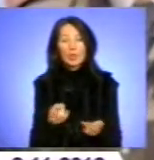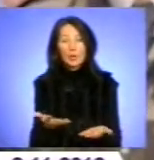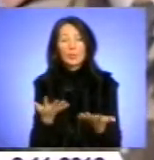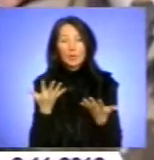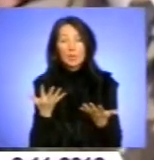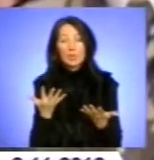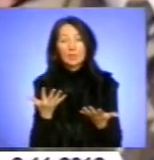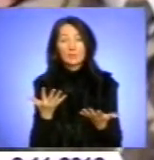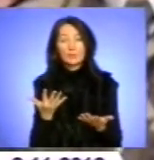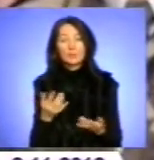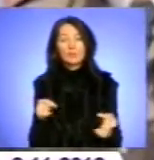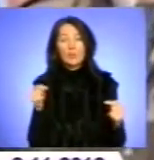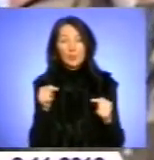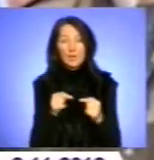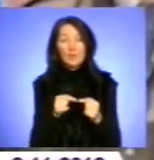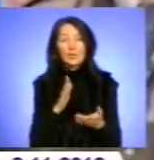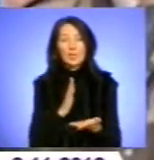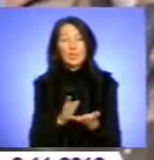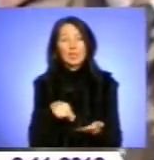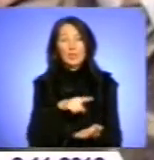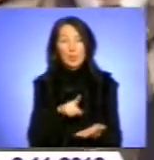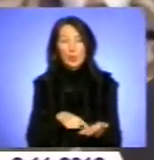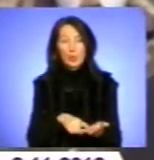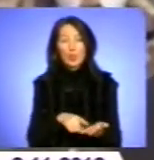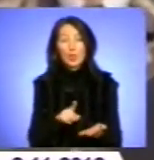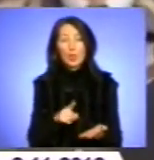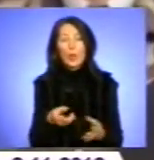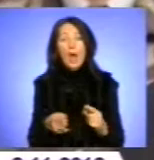признать. А, соответственно, стоит вопрос о том, чтобы